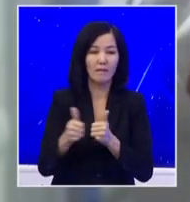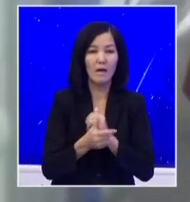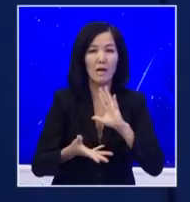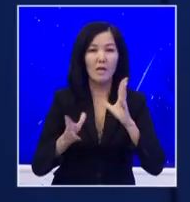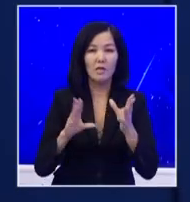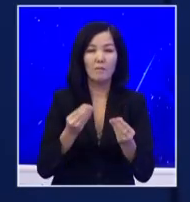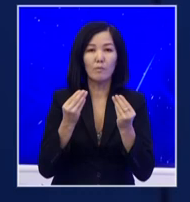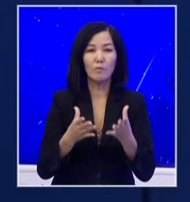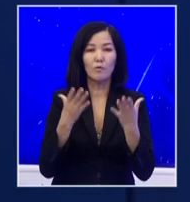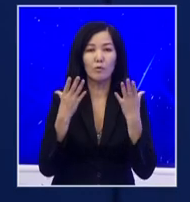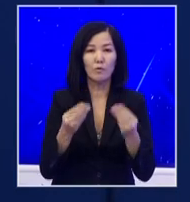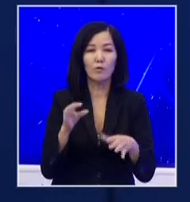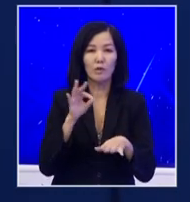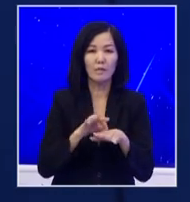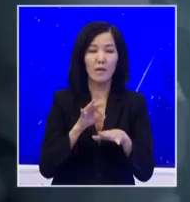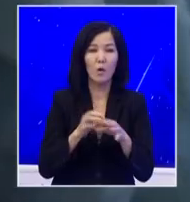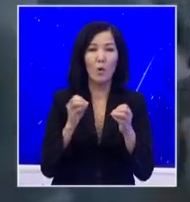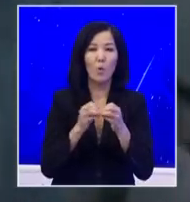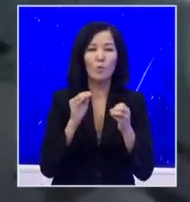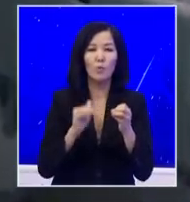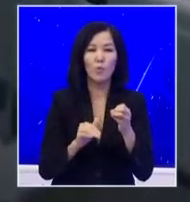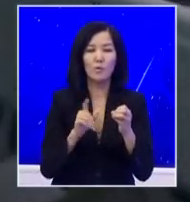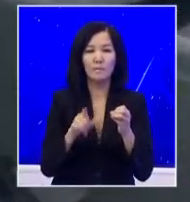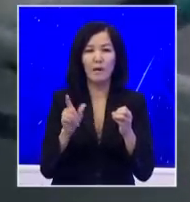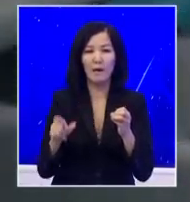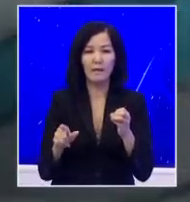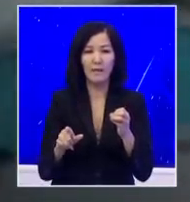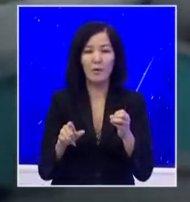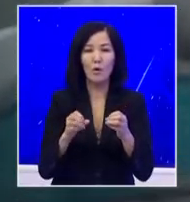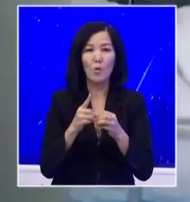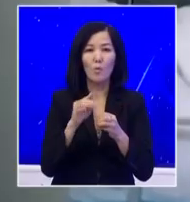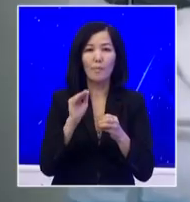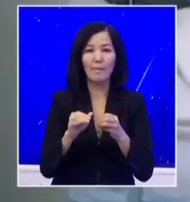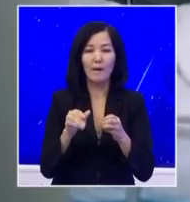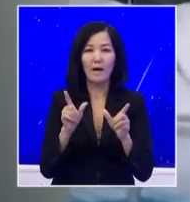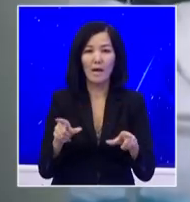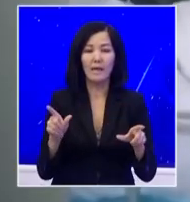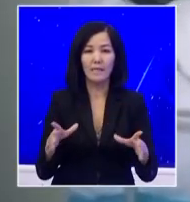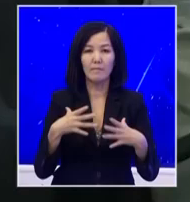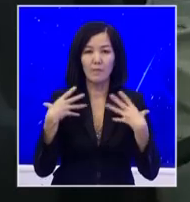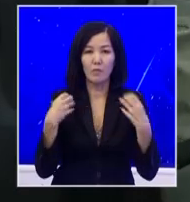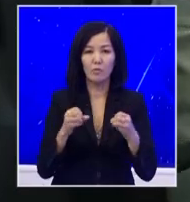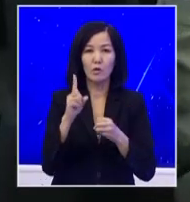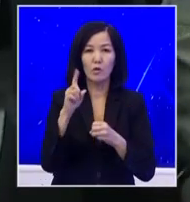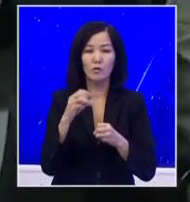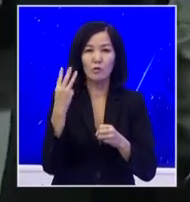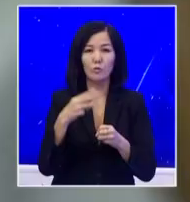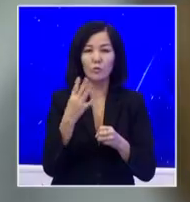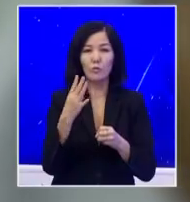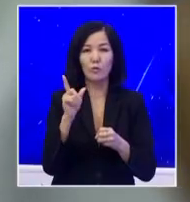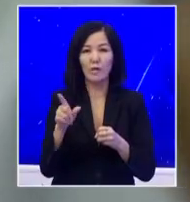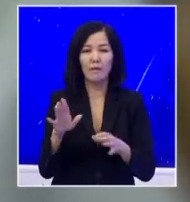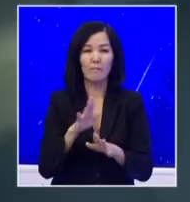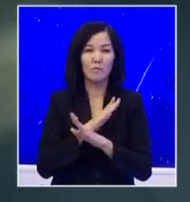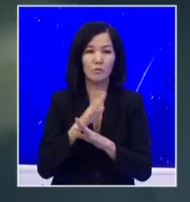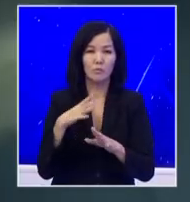Жалпы бүгінгі күнге коронавирусқа шалдыққандар саны 19 мыңға жуық. Бұл дерттен 11 мыңнан аса науқас сауығып шықса, 134 адам көз